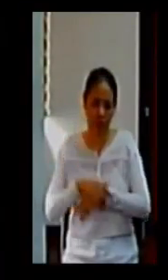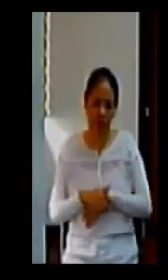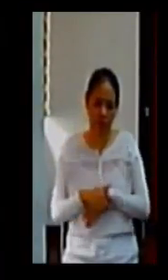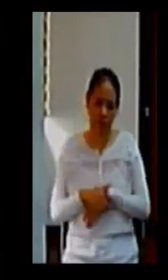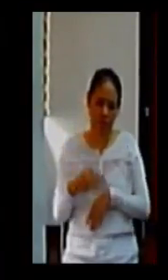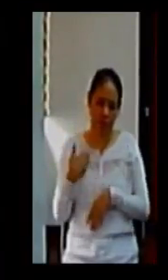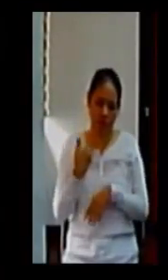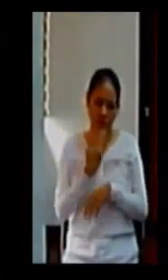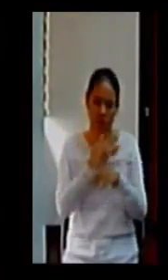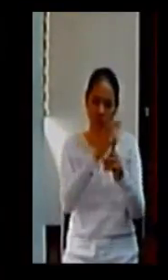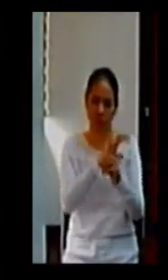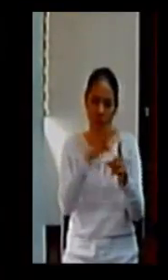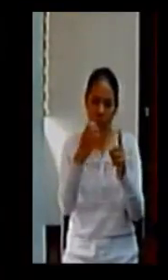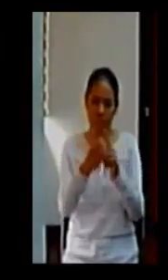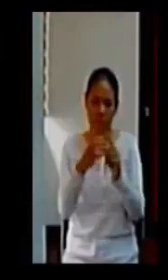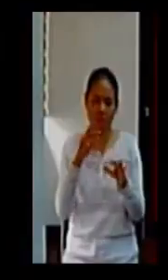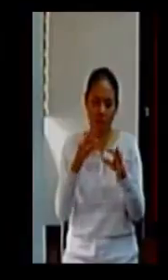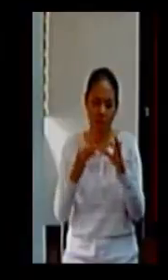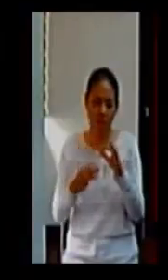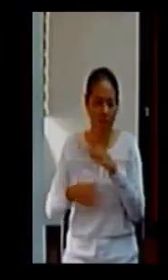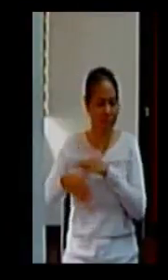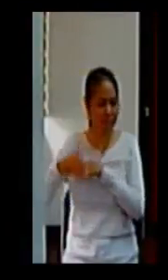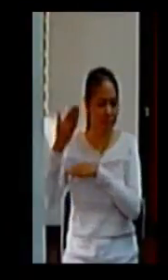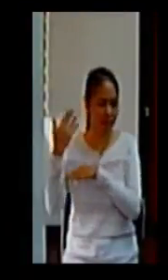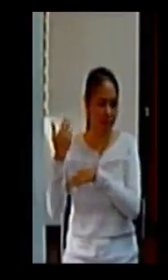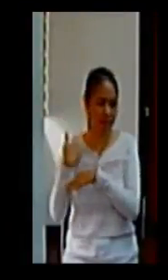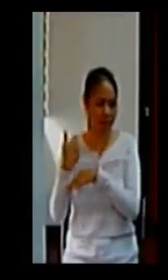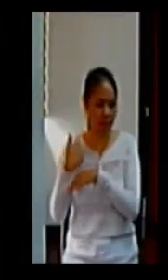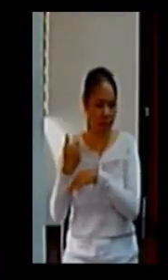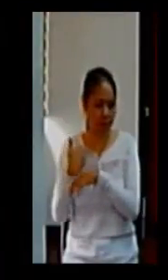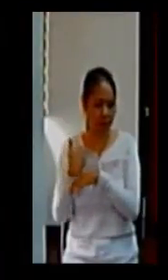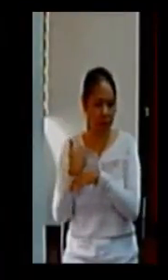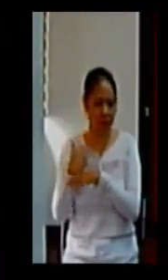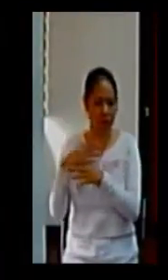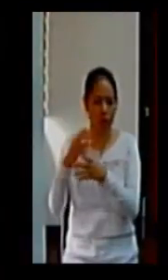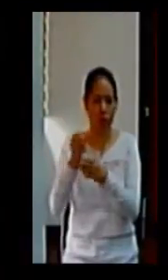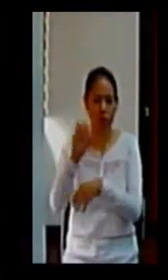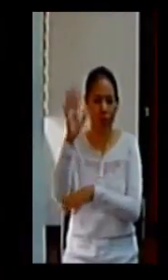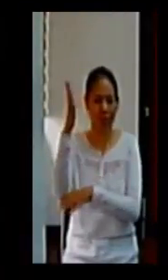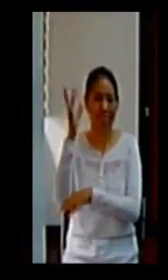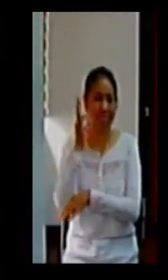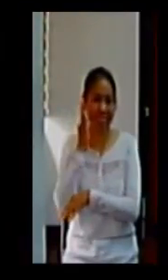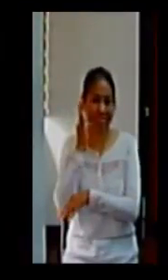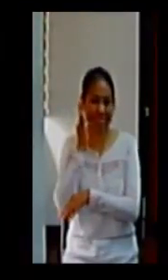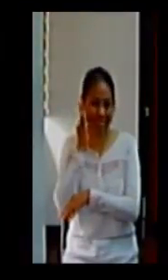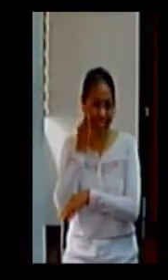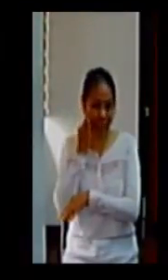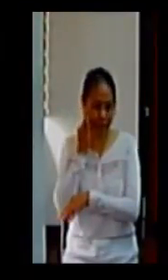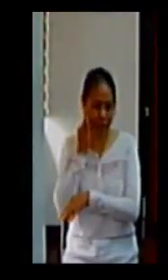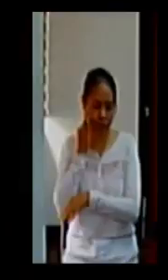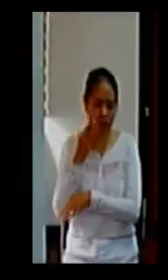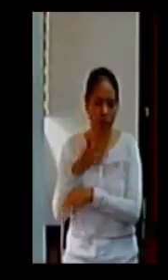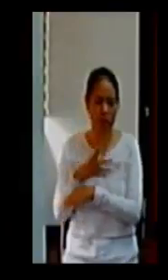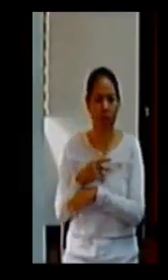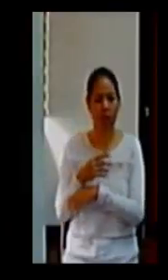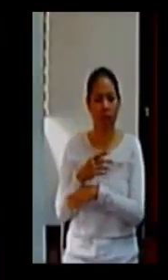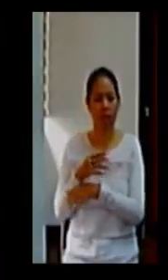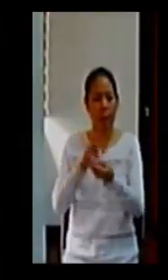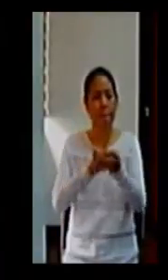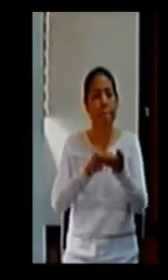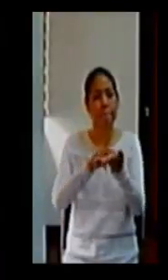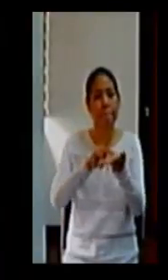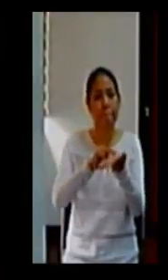noon po may nakukuha po kaming mga bungang kahoy, mga halamang gamot, mga gulay